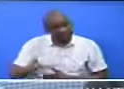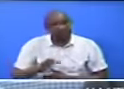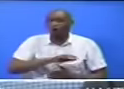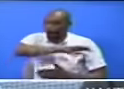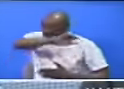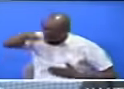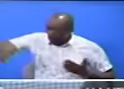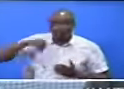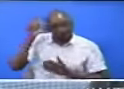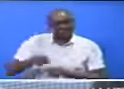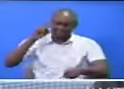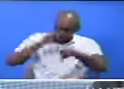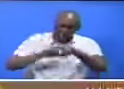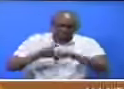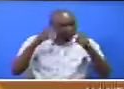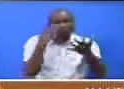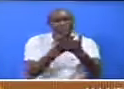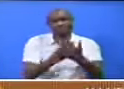wote lazima watiwe ndani.